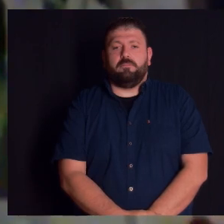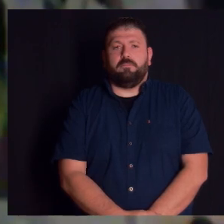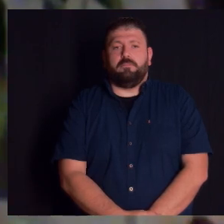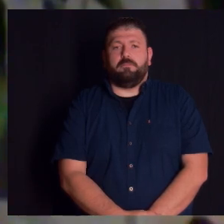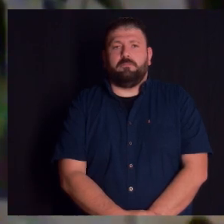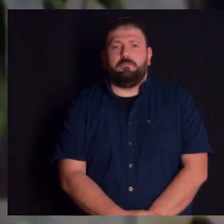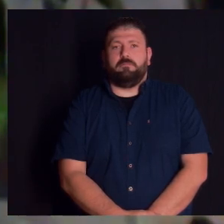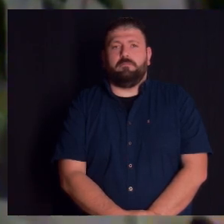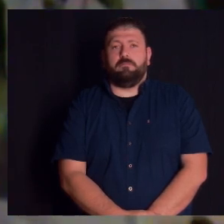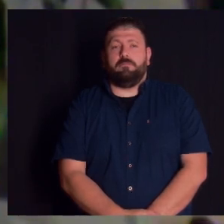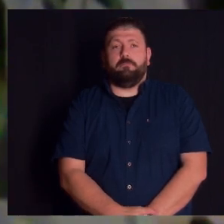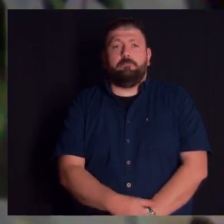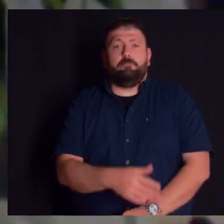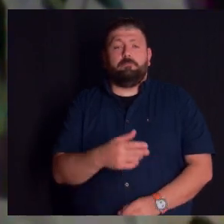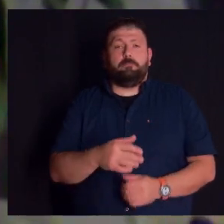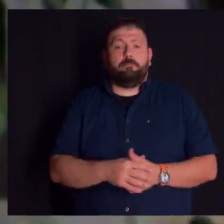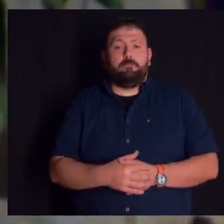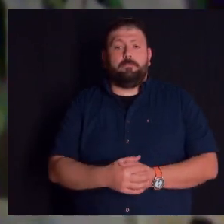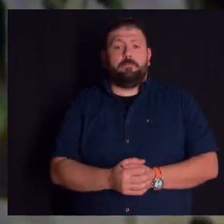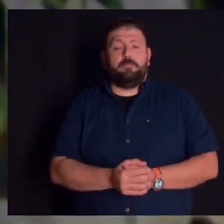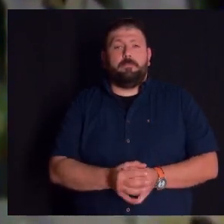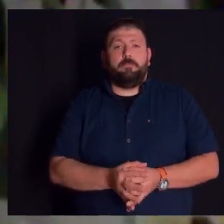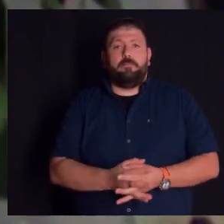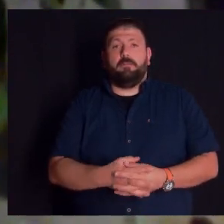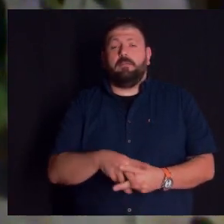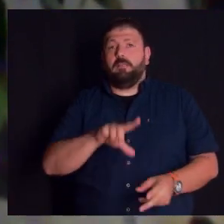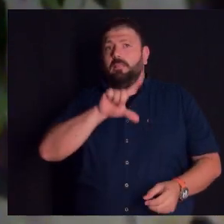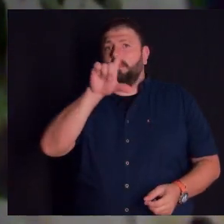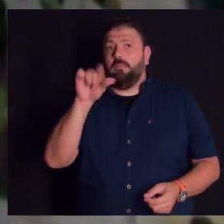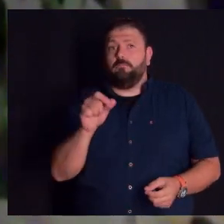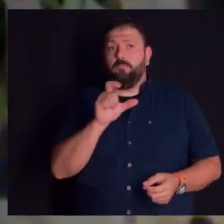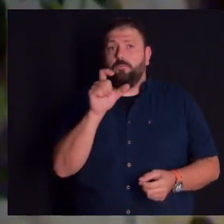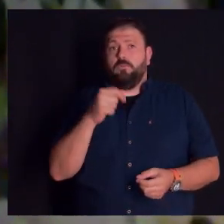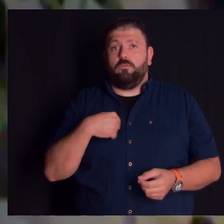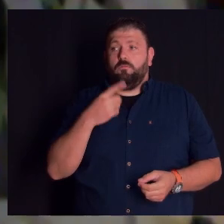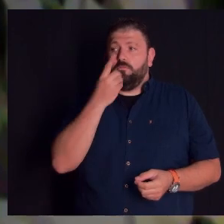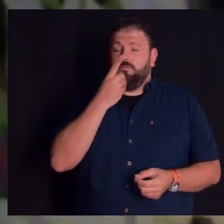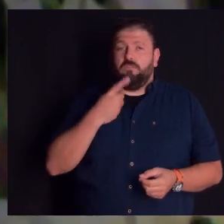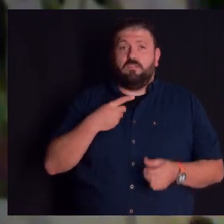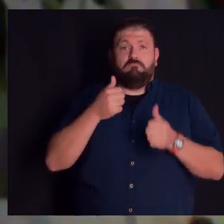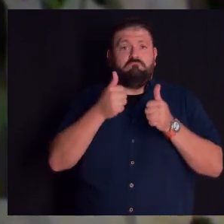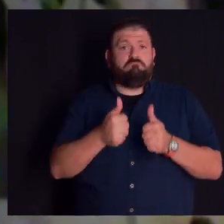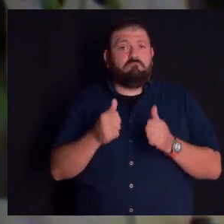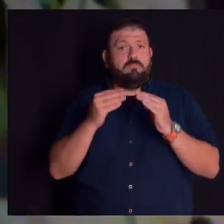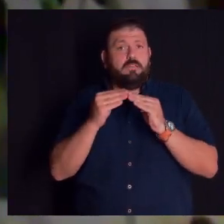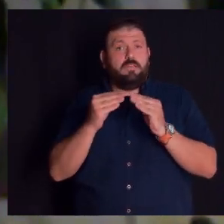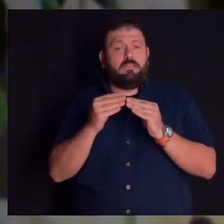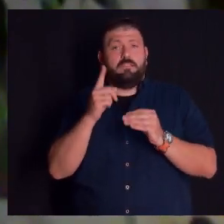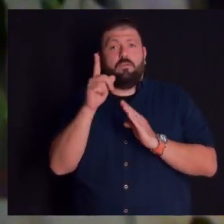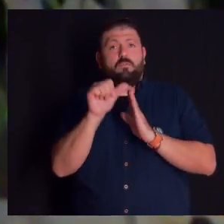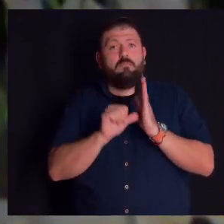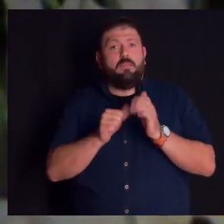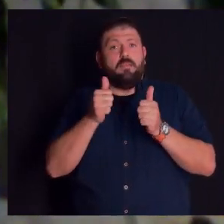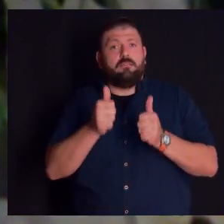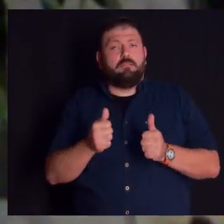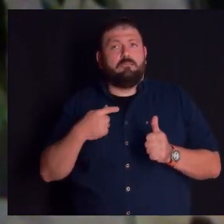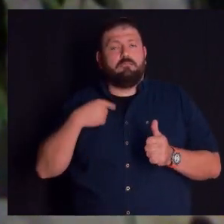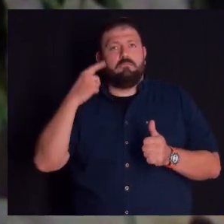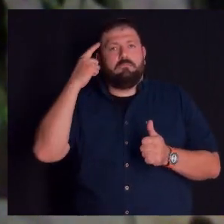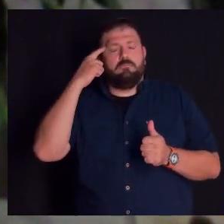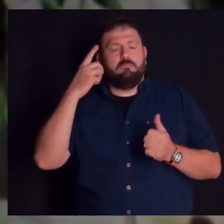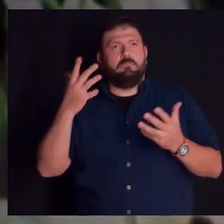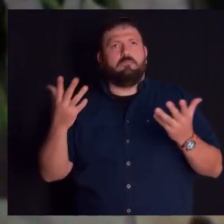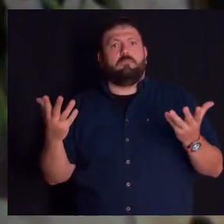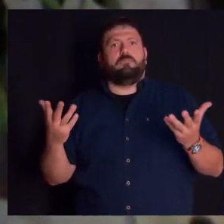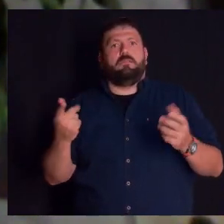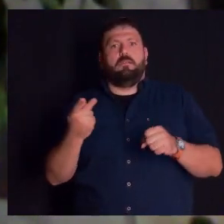месяц, мы стали думать, что делать. Después, cuando But nos dijeron then, que when nos we're quedáramos told en to casa stay home por un mes, for 1 nos month, pusimos a pensar qué